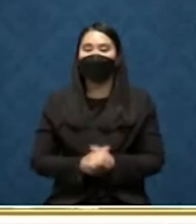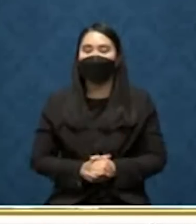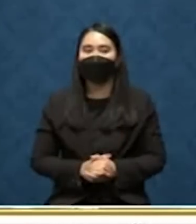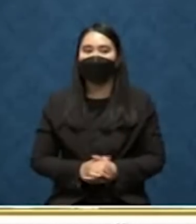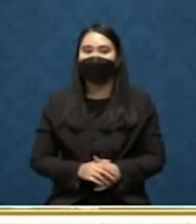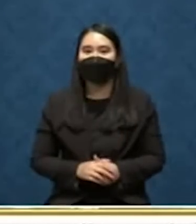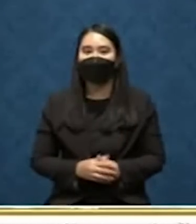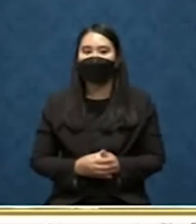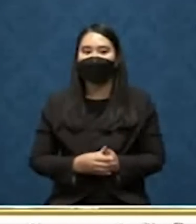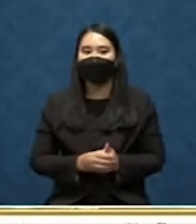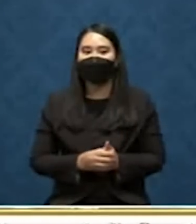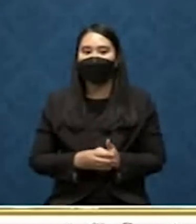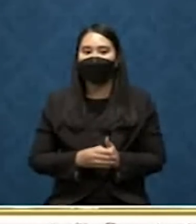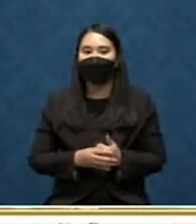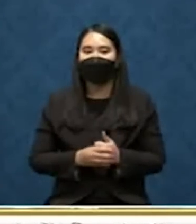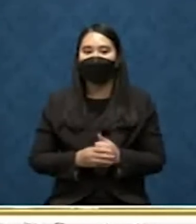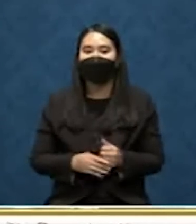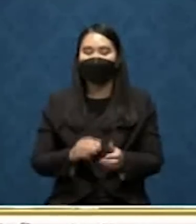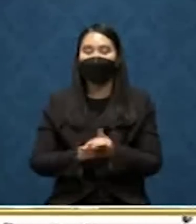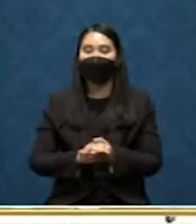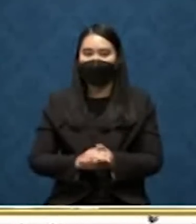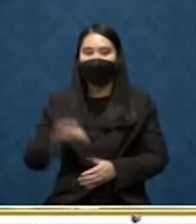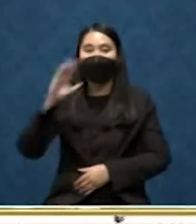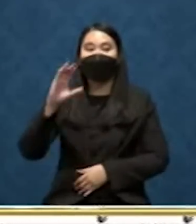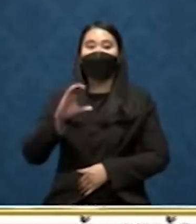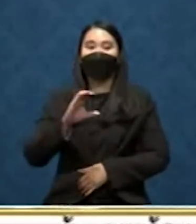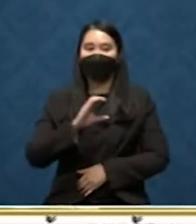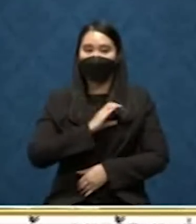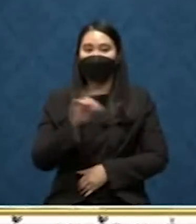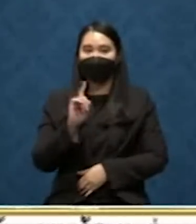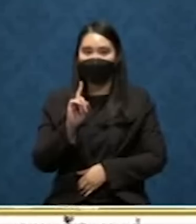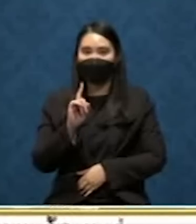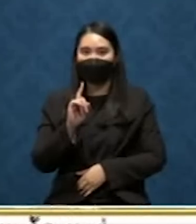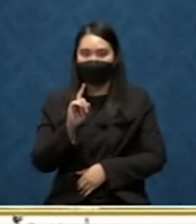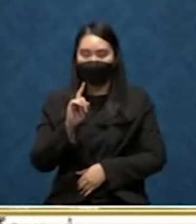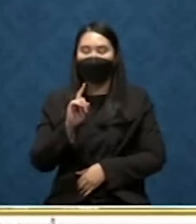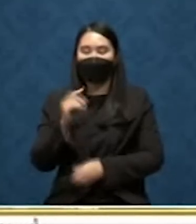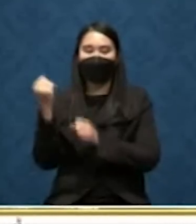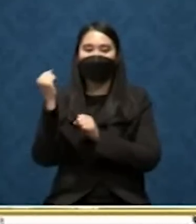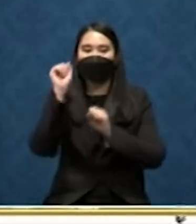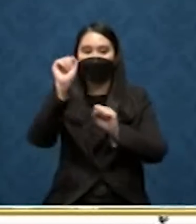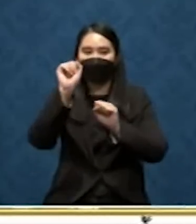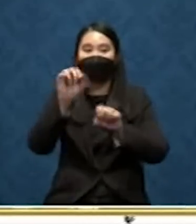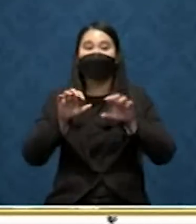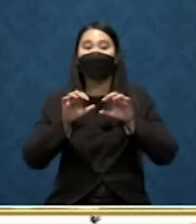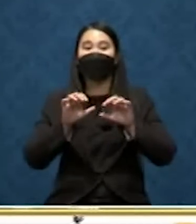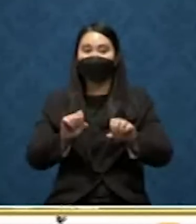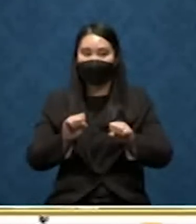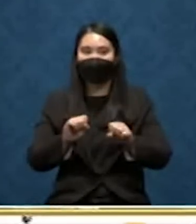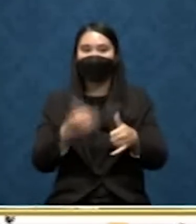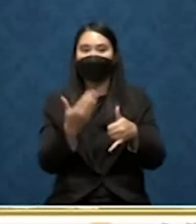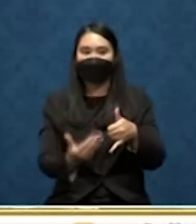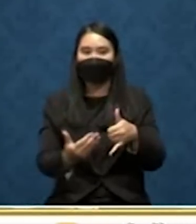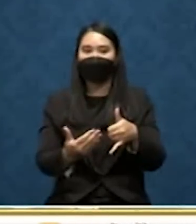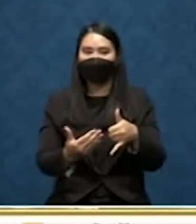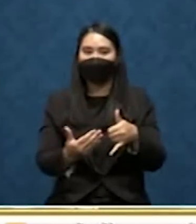บทางตำรวจสืบนักคอนบาล จึงมีการขอออกหมายจับครับออกหมายจับสต อ